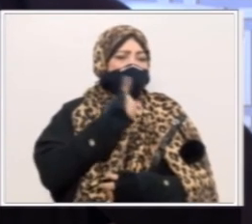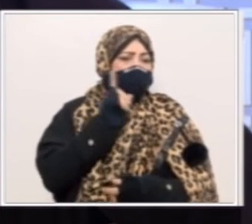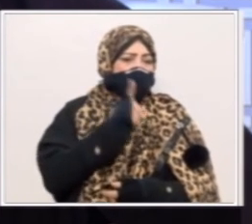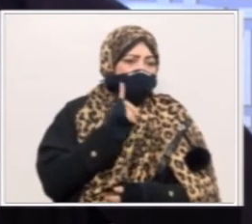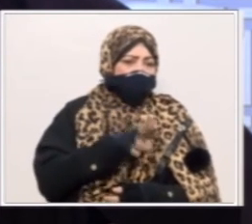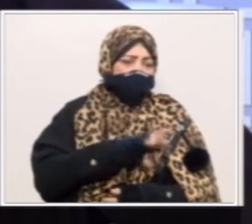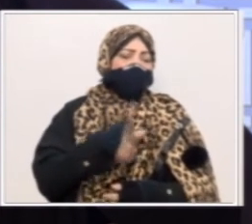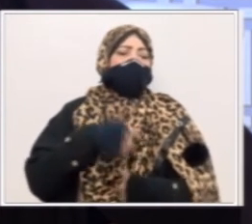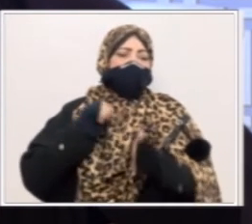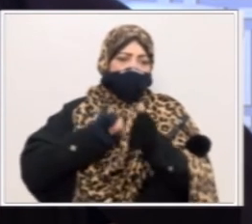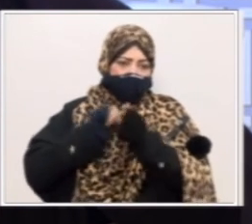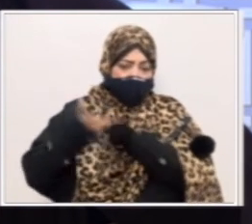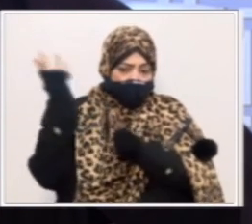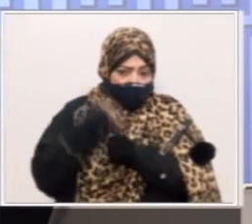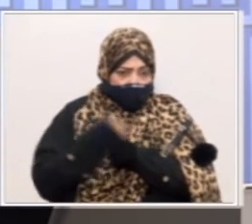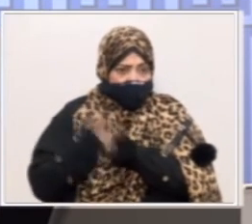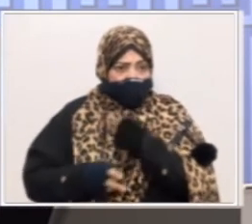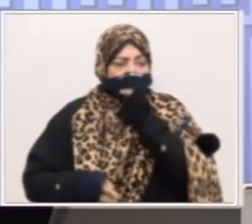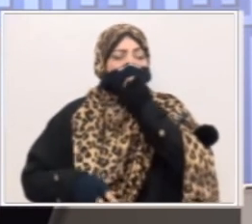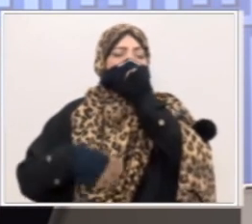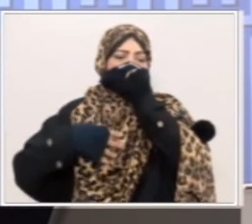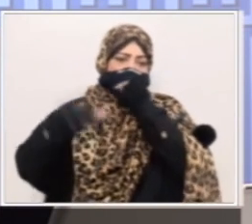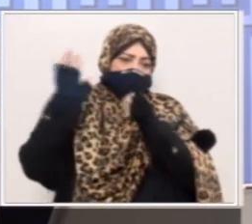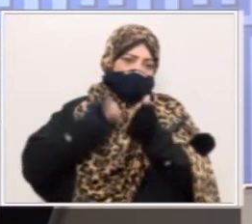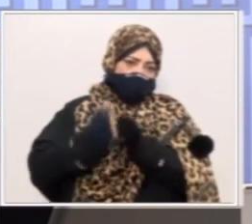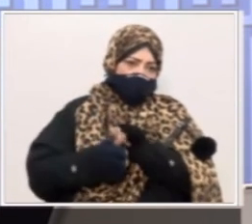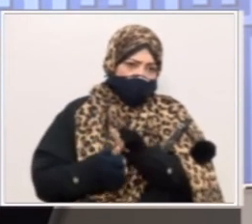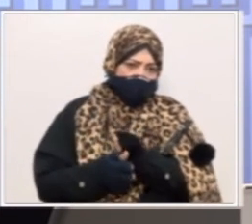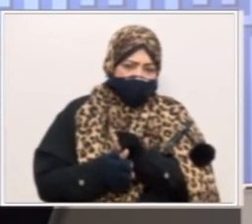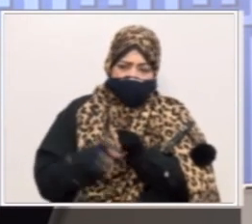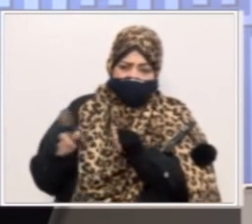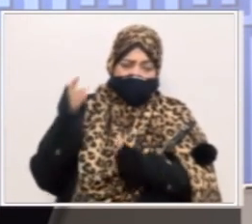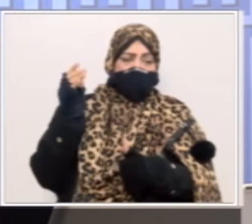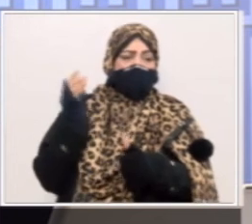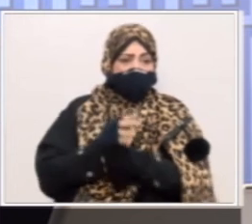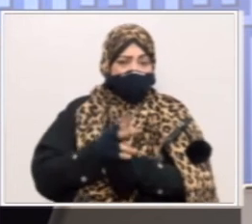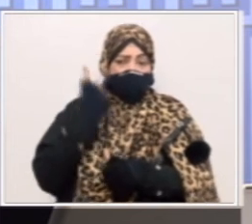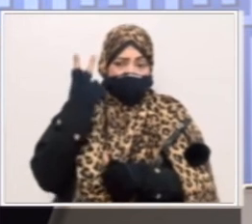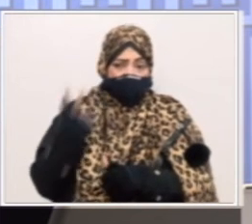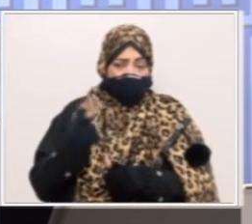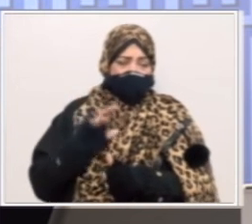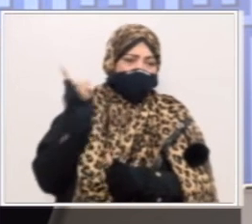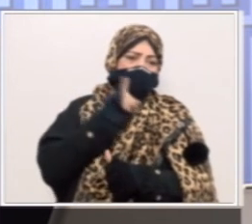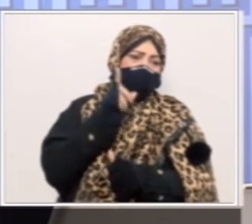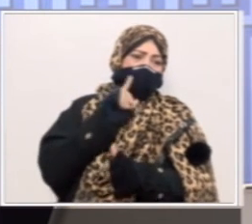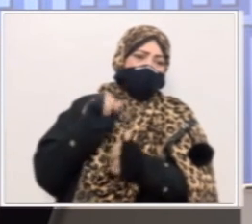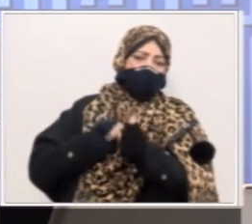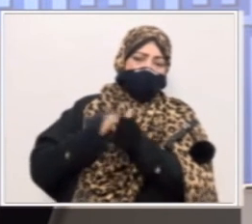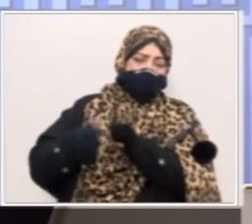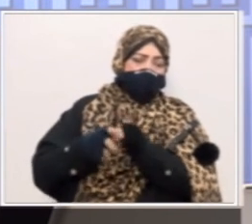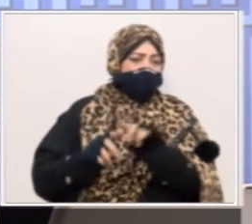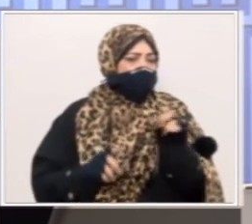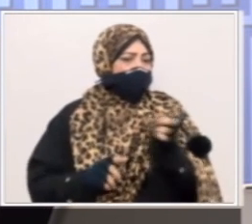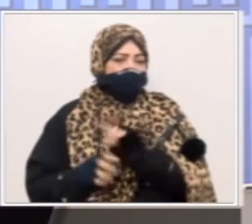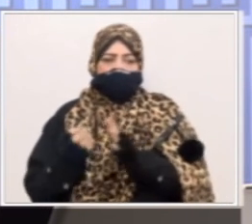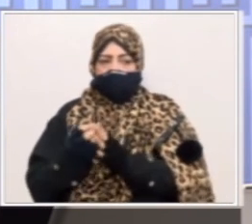لكن مجرد أنه تزوج امرأة أخرى وهو يوفيها كل حقوقها وكل ما تحتاج فهذه لا تجوز، لا ترح